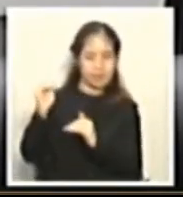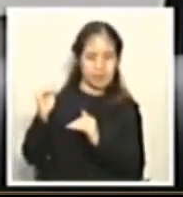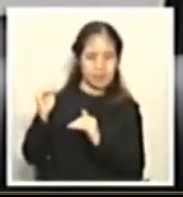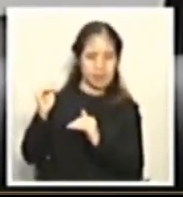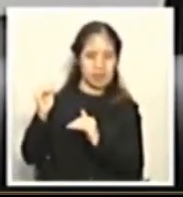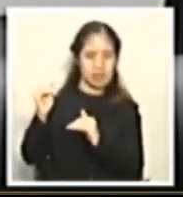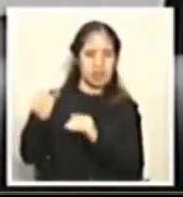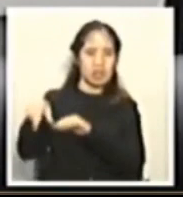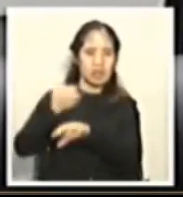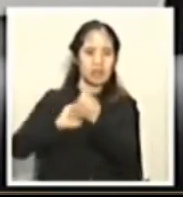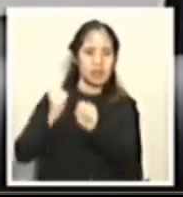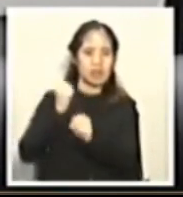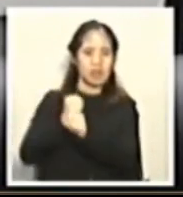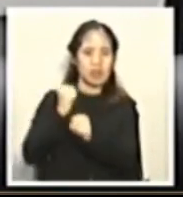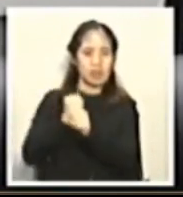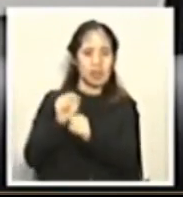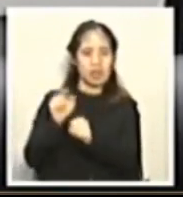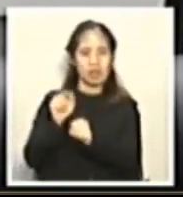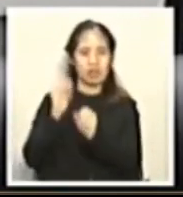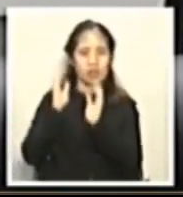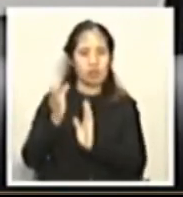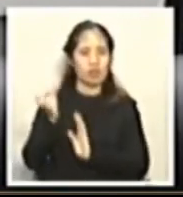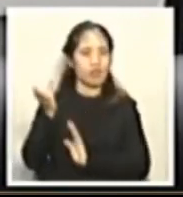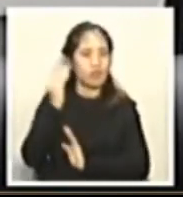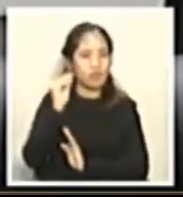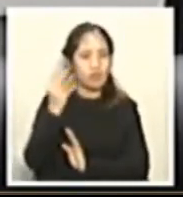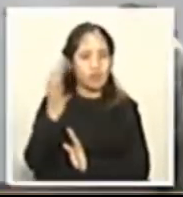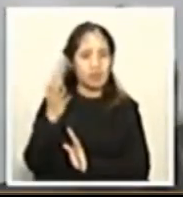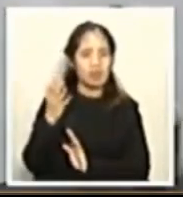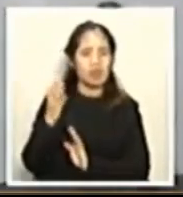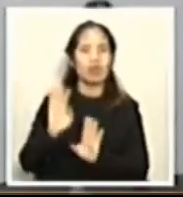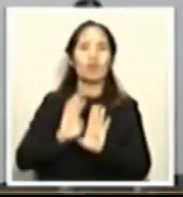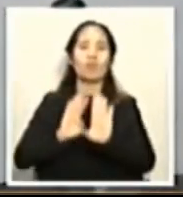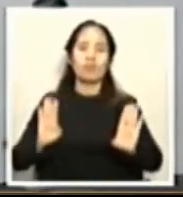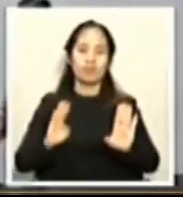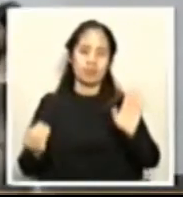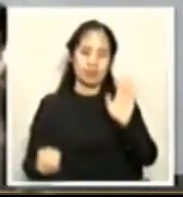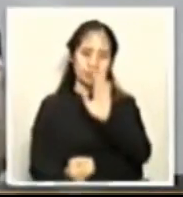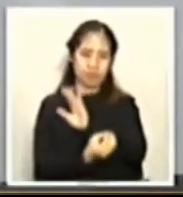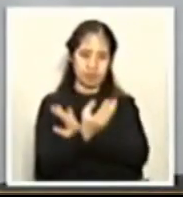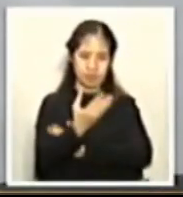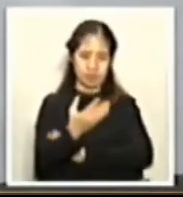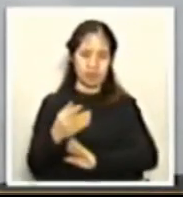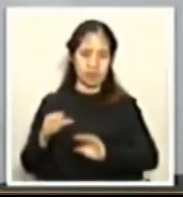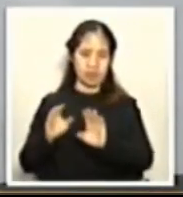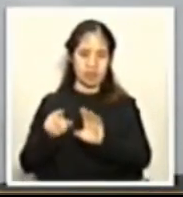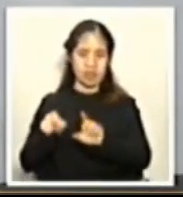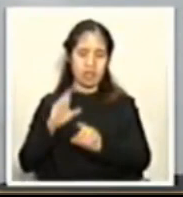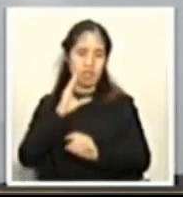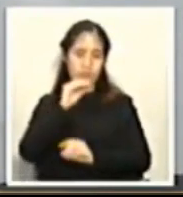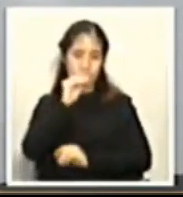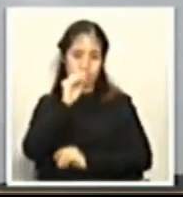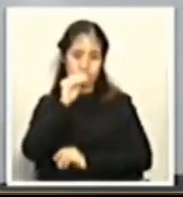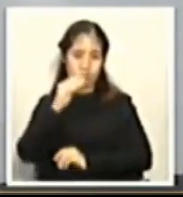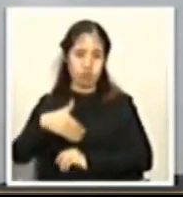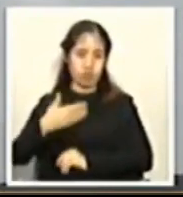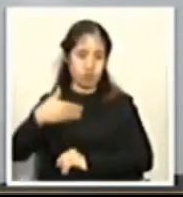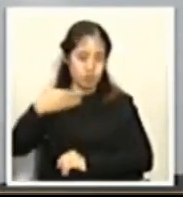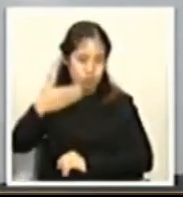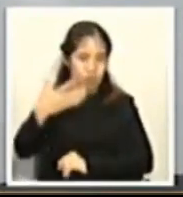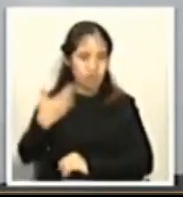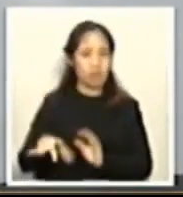ให้ฝ่ายค้านปฏิบัติหน้าที่ในขณะที่ไม่มีใครฟังท่านก็เปิดโอกาสให้ฝ่ายค้านได้พูดจนกระทั่งสุดท้